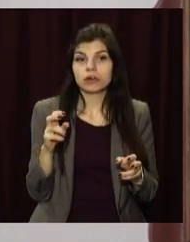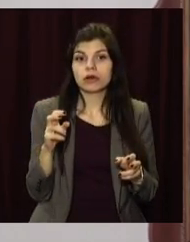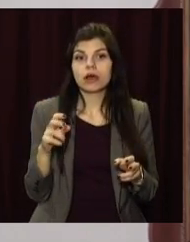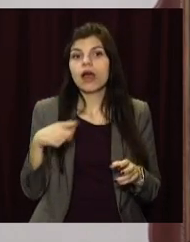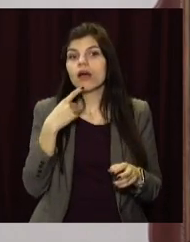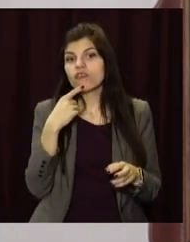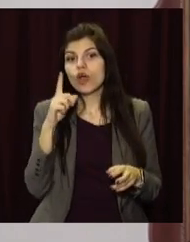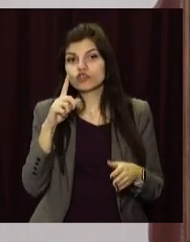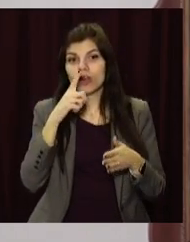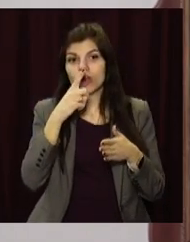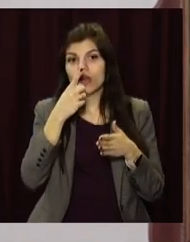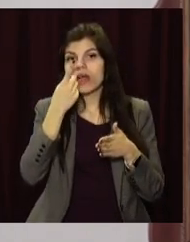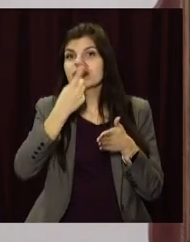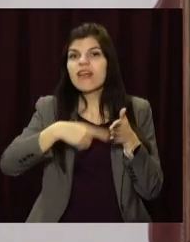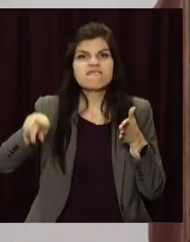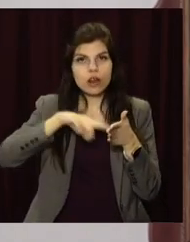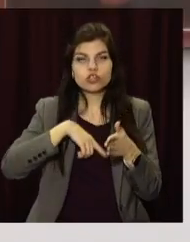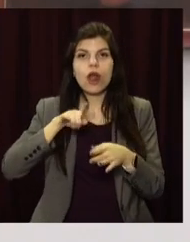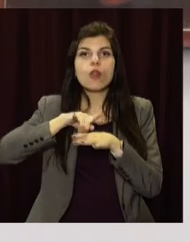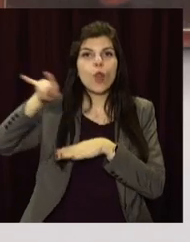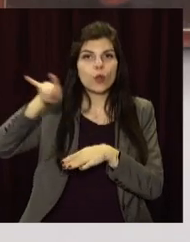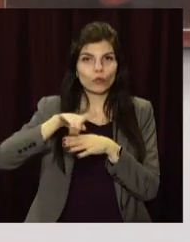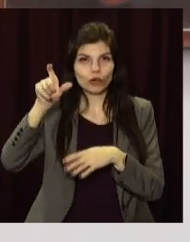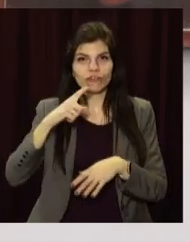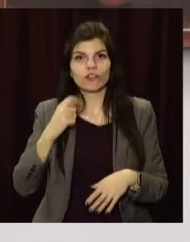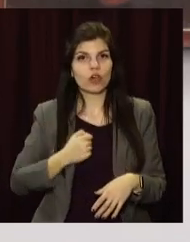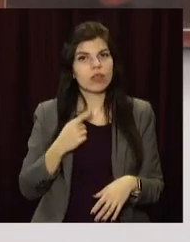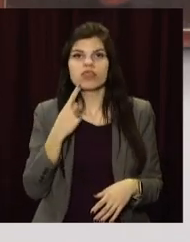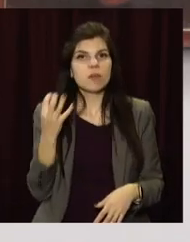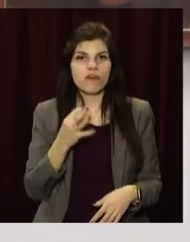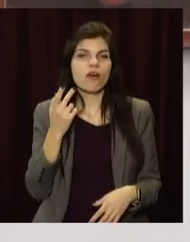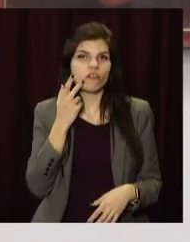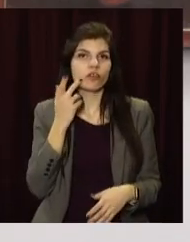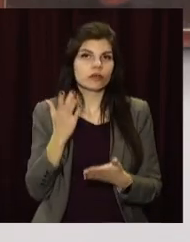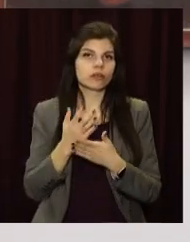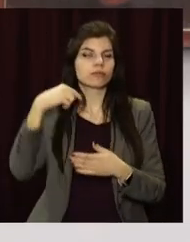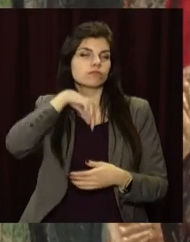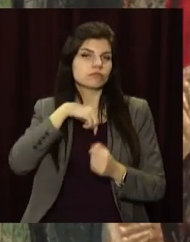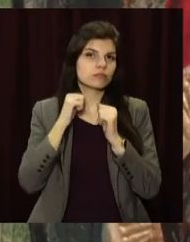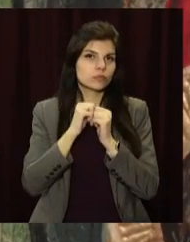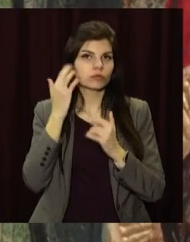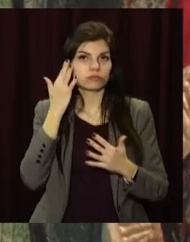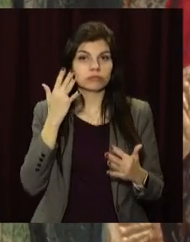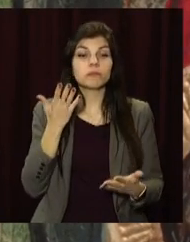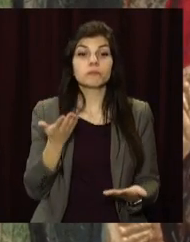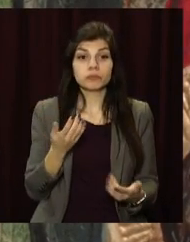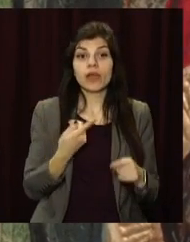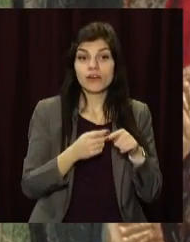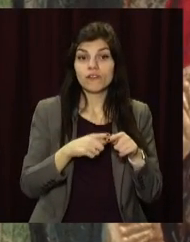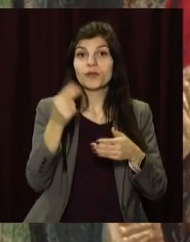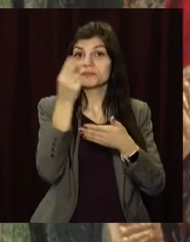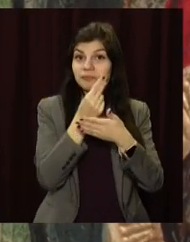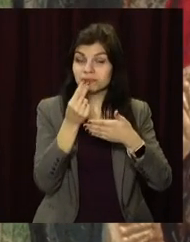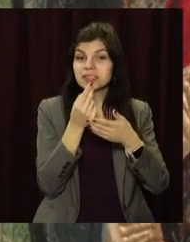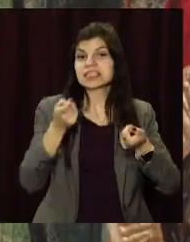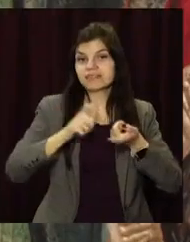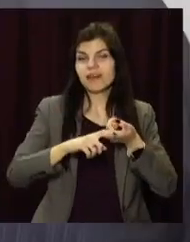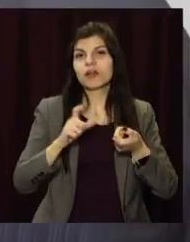Перша виставка була в Союзі юристів України, в Українському домі. І ще декілька частин